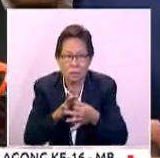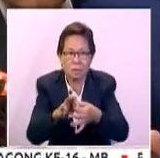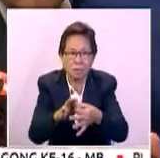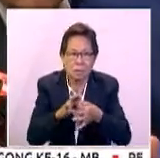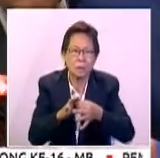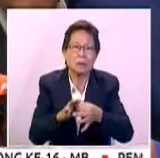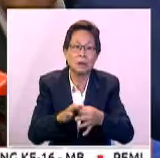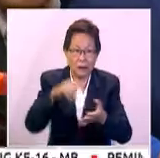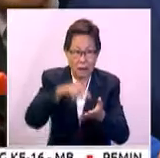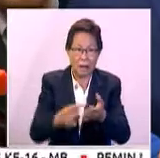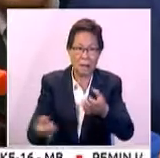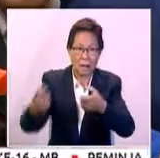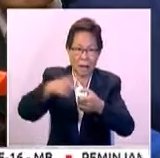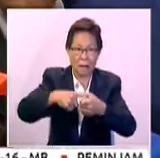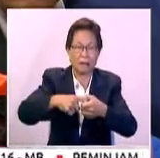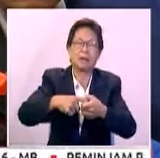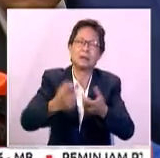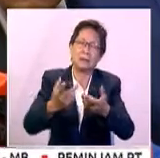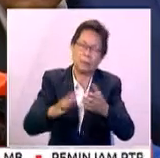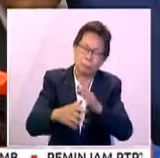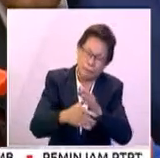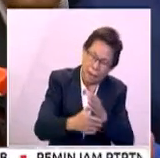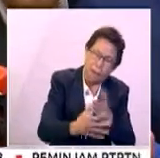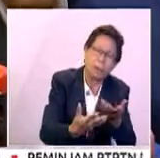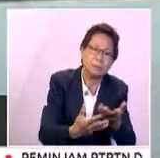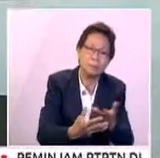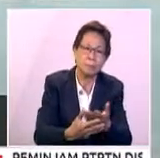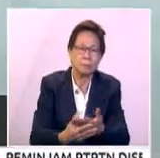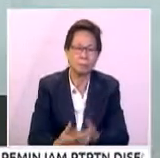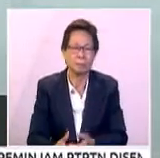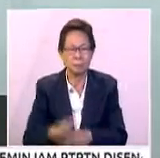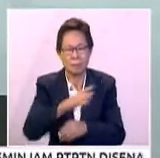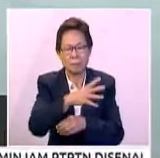yang ada kaitan dengan soal perikanan, lautan dan sebagainya.